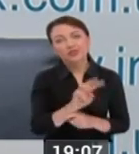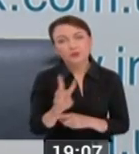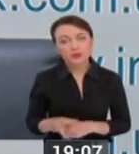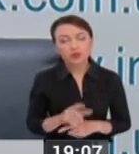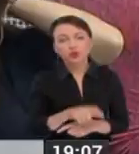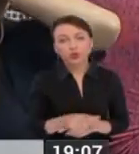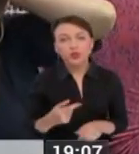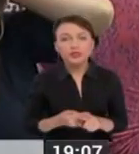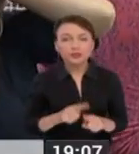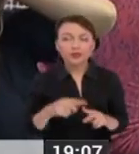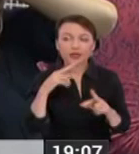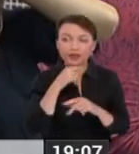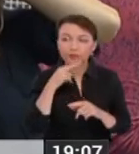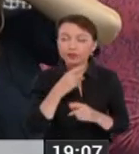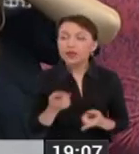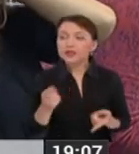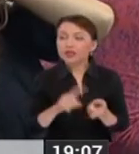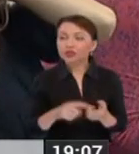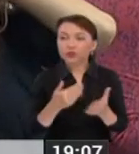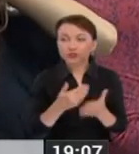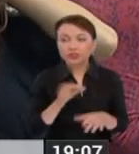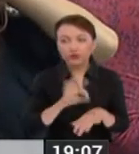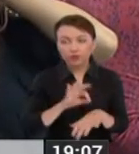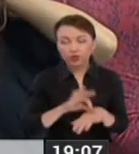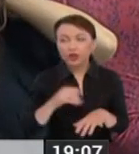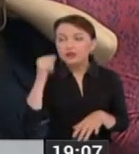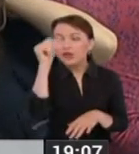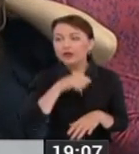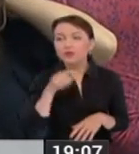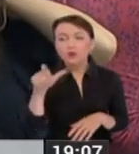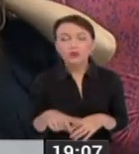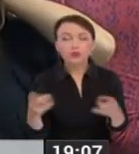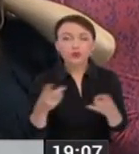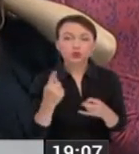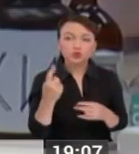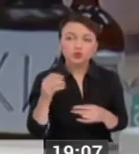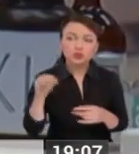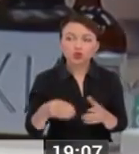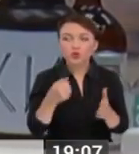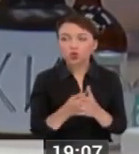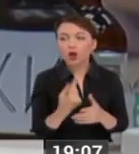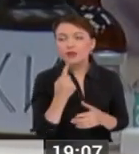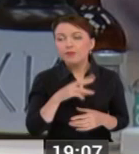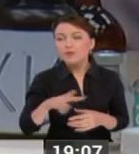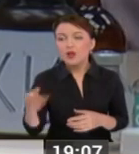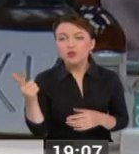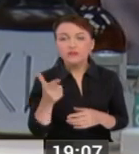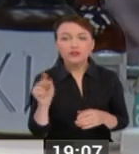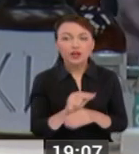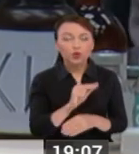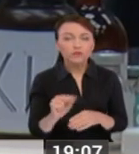людей цими ліками. Залежно від захворювання, на рік пацієнту необхідно від сотні тисяч до мільйонів гривень на